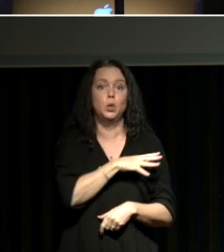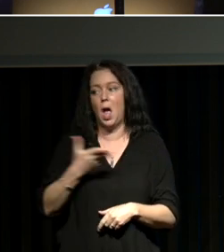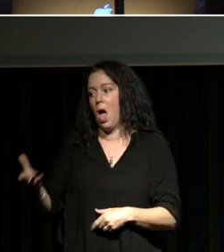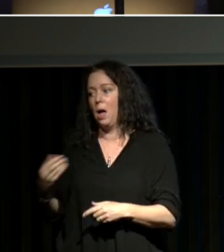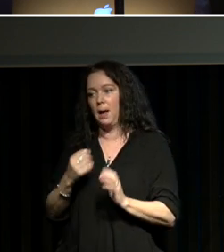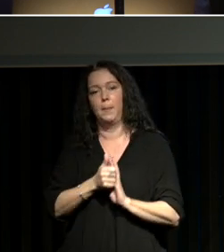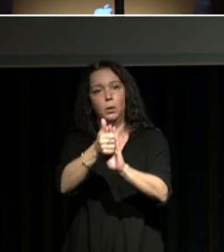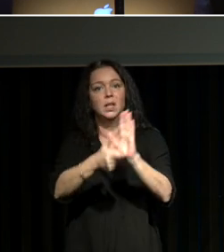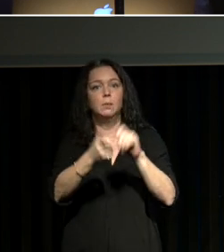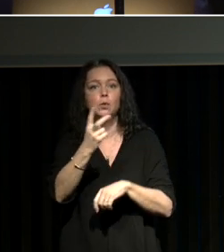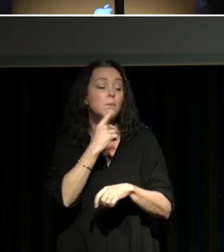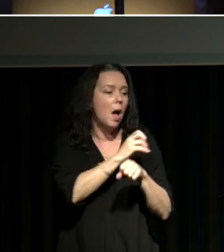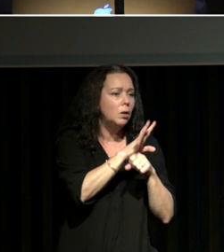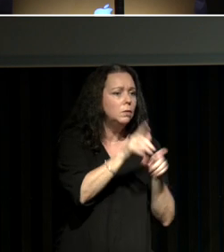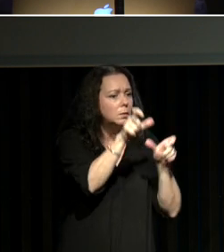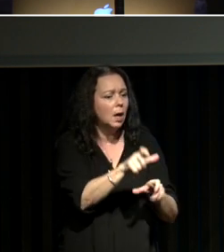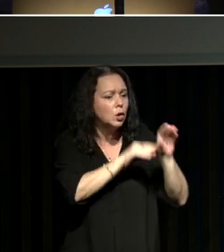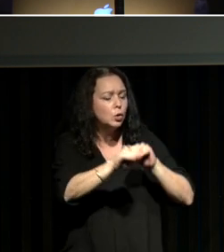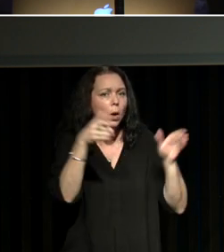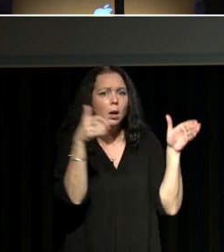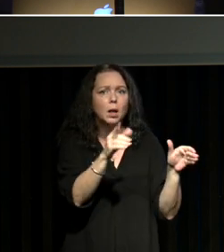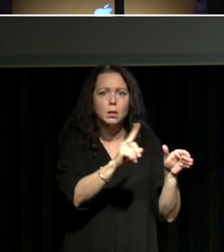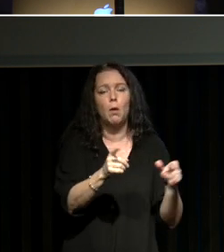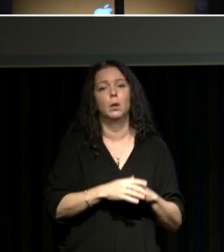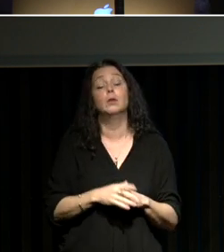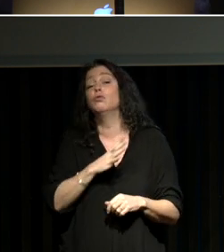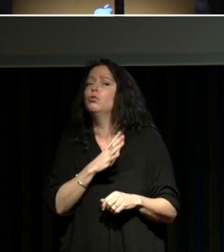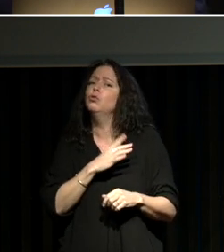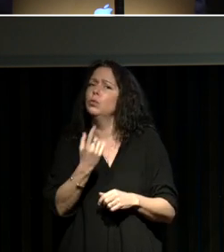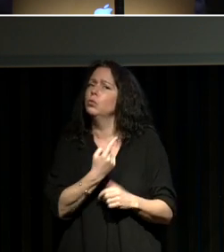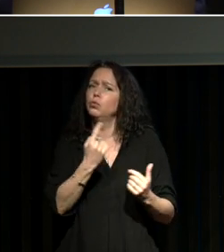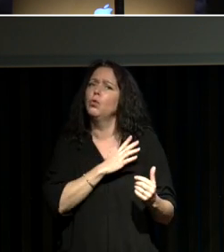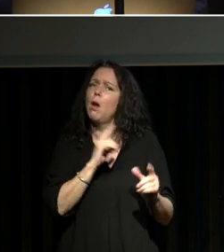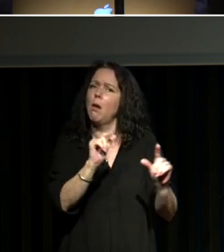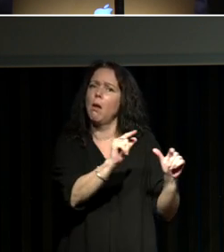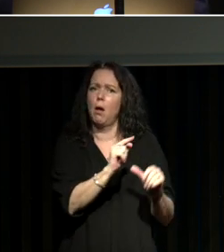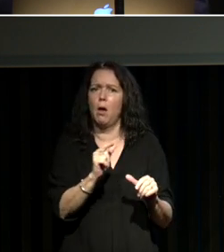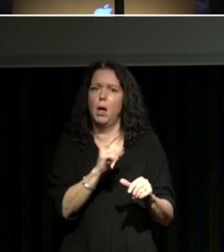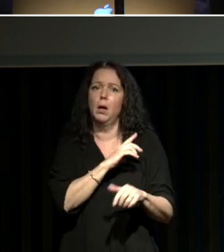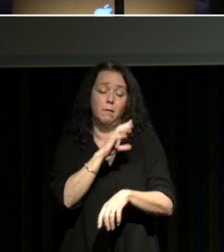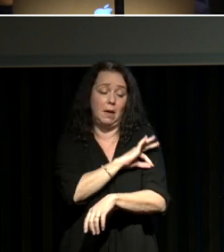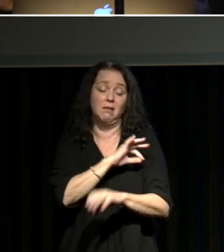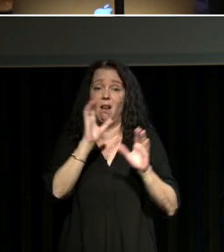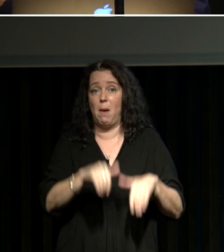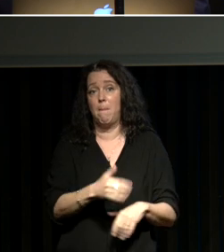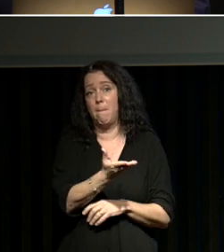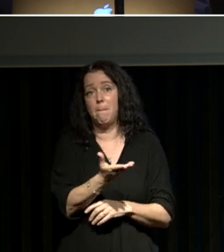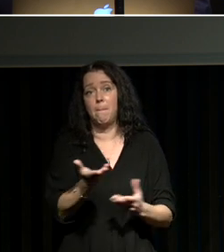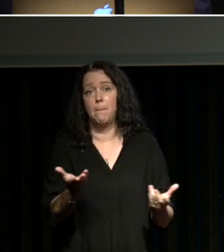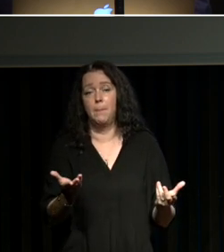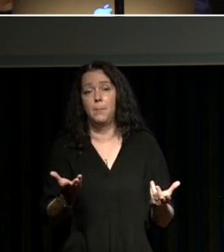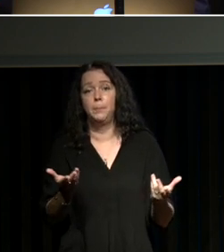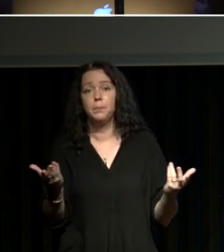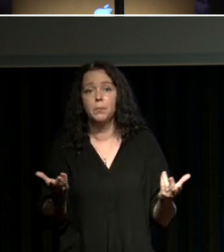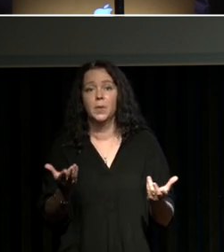prioritaires que de soigner des patients qui ont du Covid. Il y en aura toujours qui seront vaccinés, mais effectivement, le